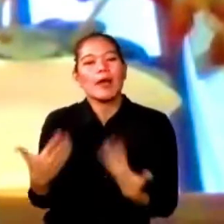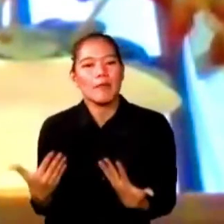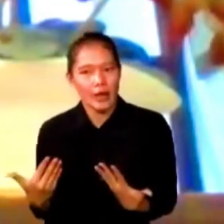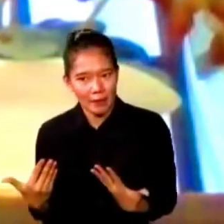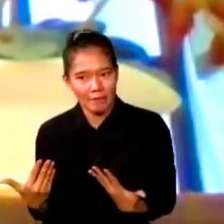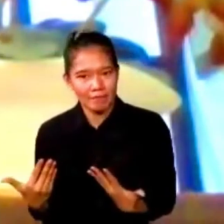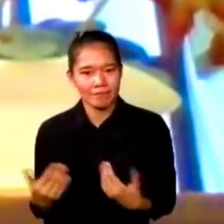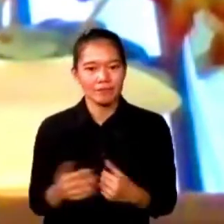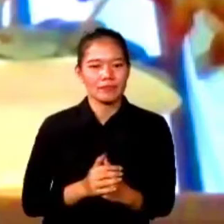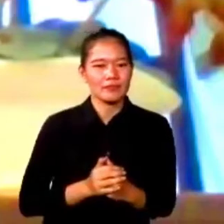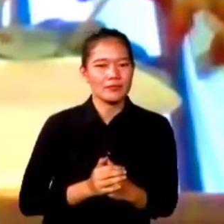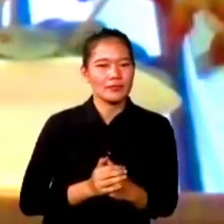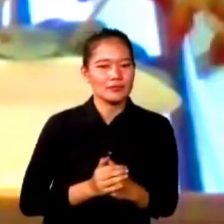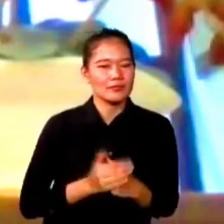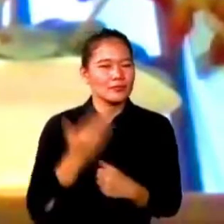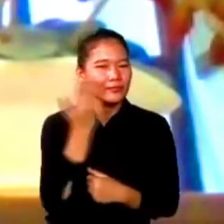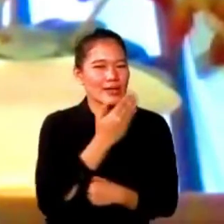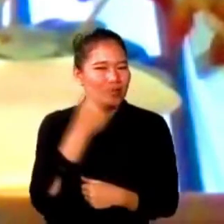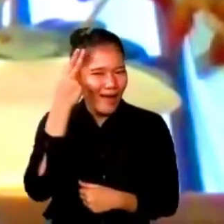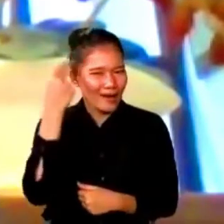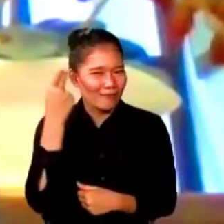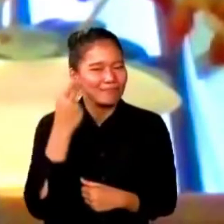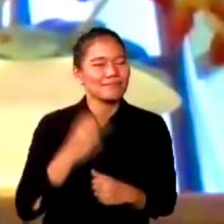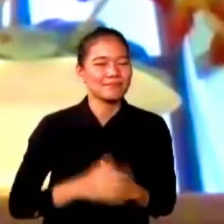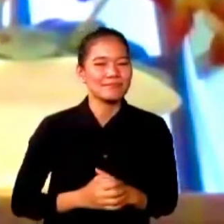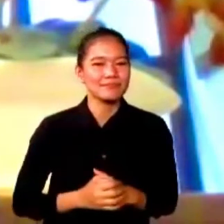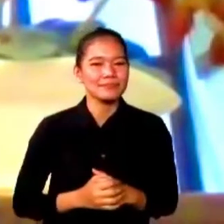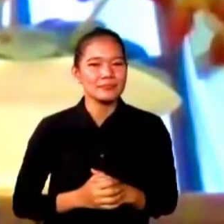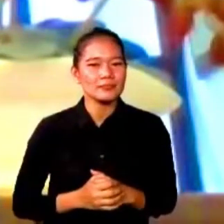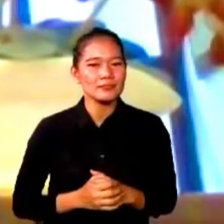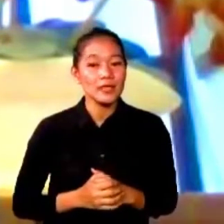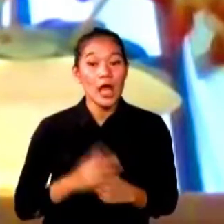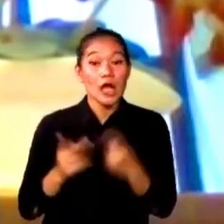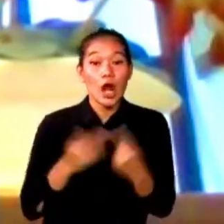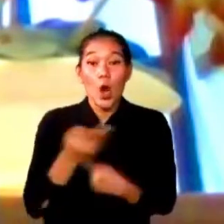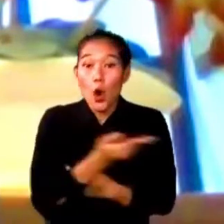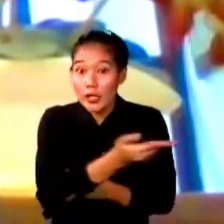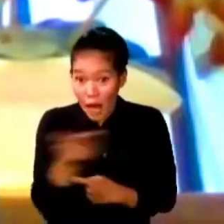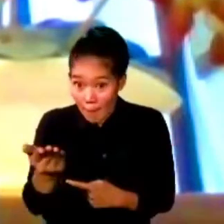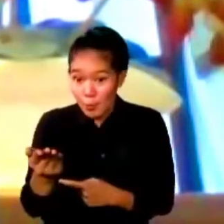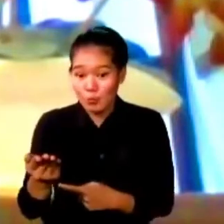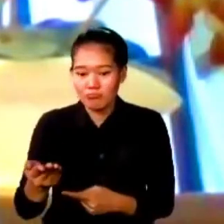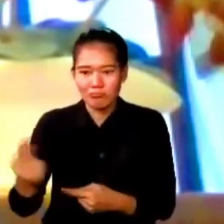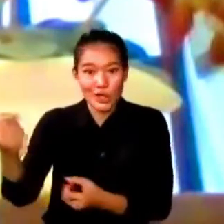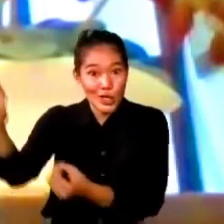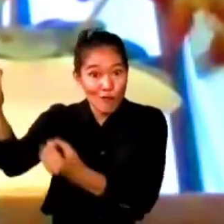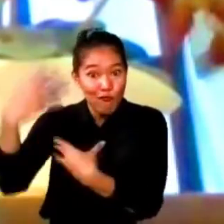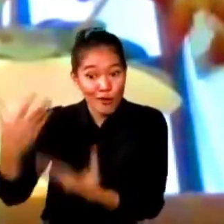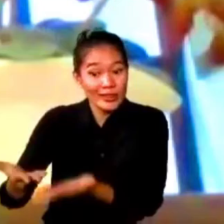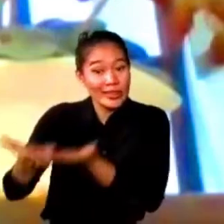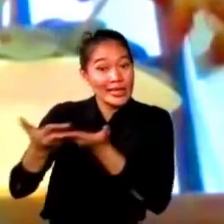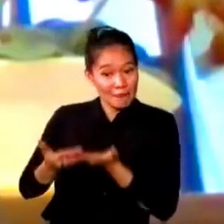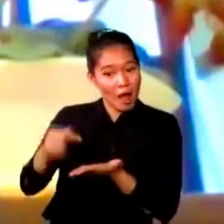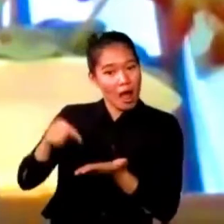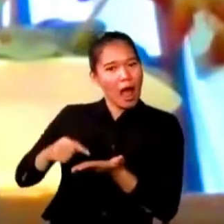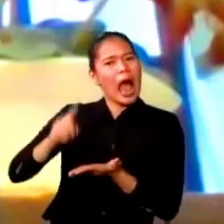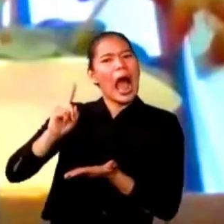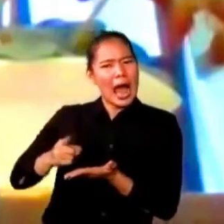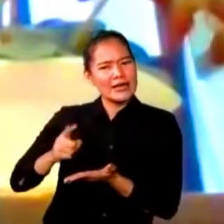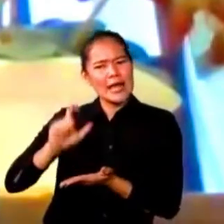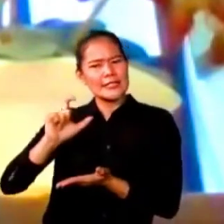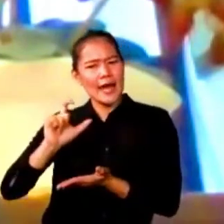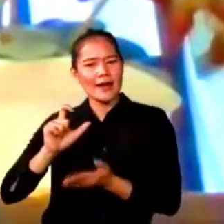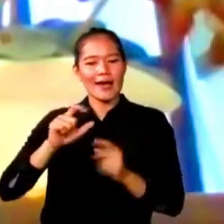injaakum pasti Pembina Brain fatabayyanu Seandainya kamu terima informasi maka harus ada mekanisme